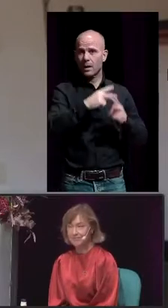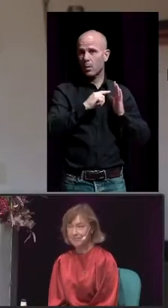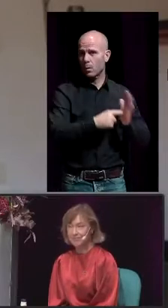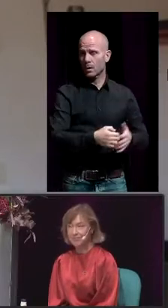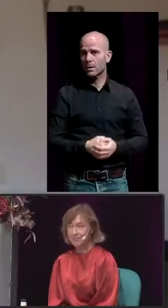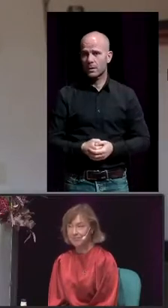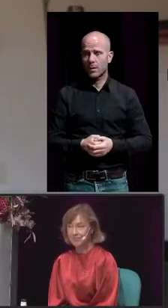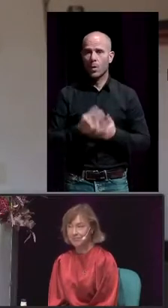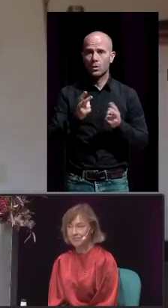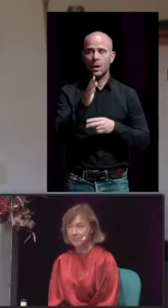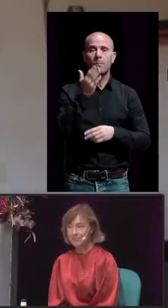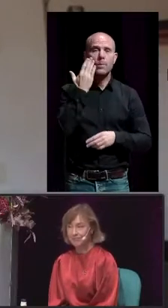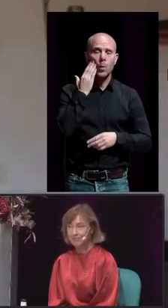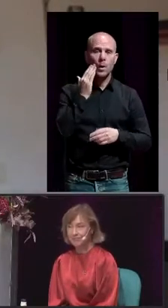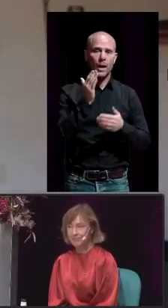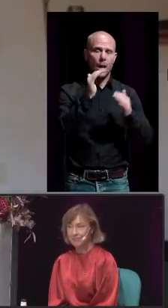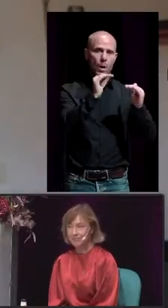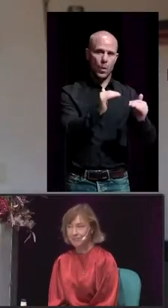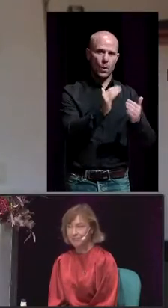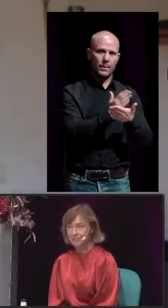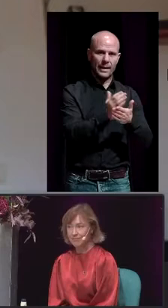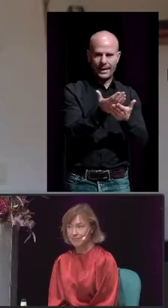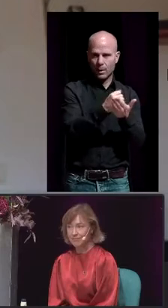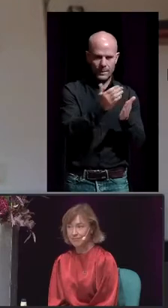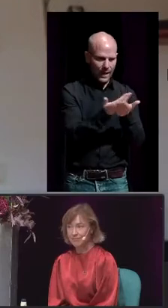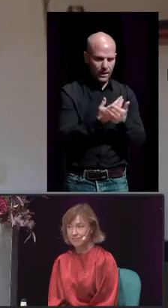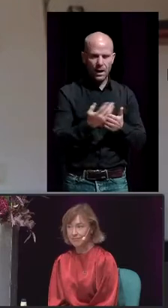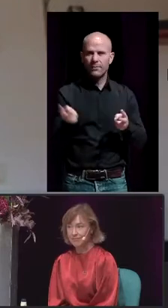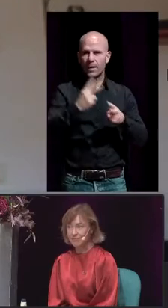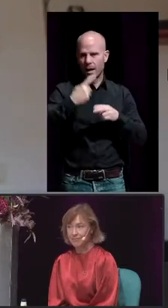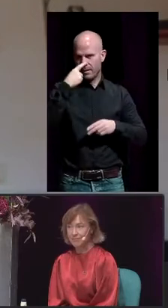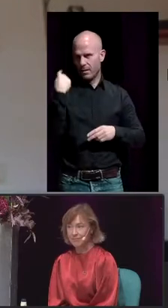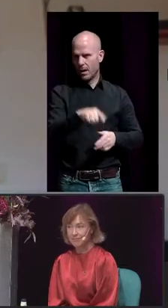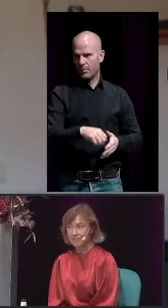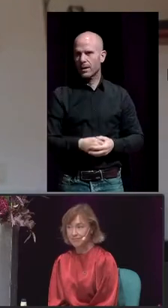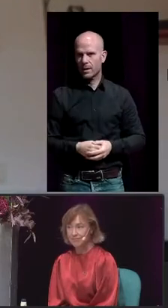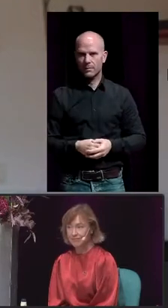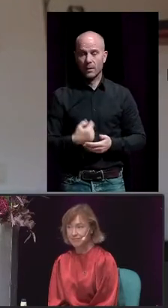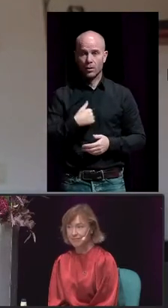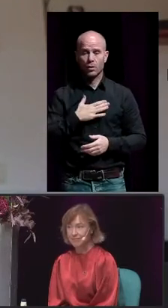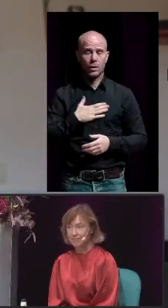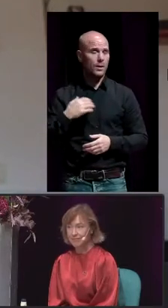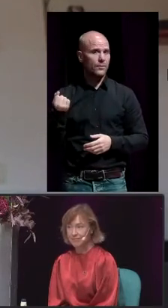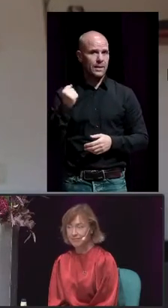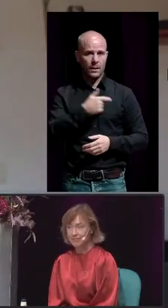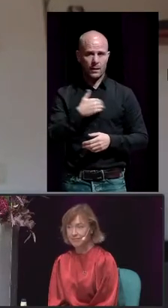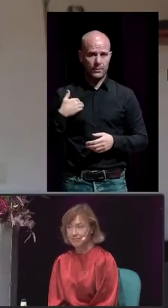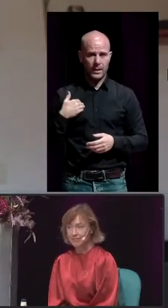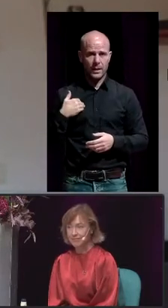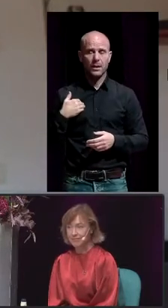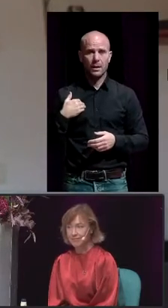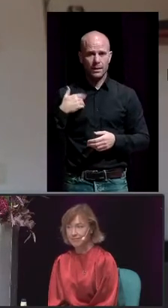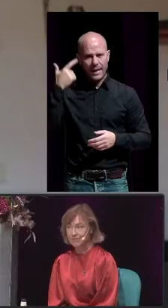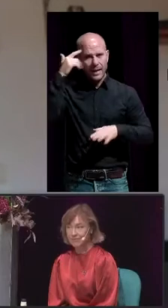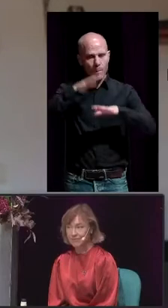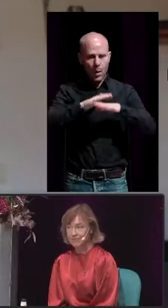vet att de som bor i låg- och medelinkomstländer drabbas mer. Så att jag tycker det är väldigt viktigt att vi bär med oss att barn är